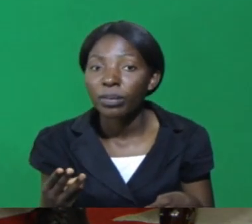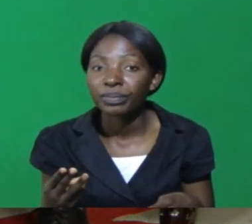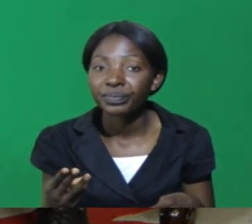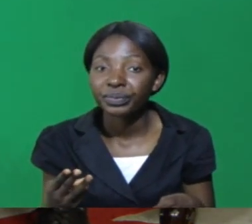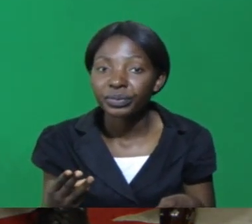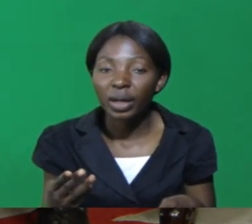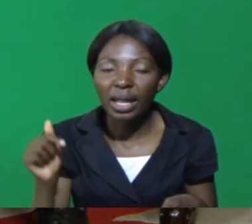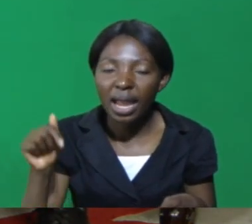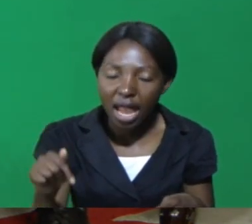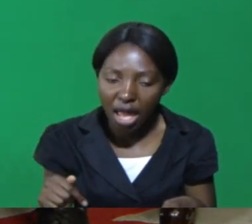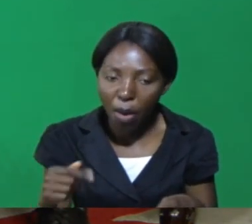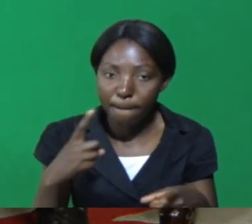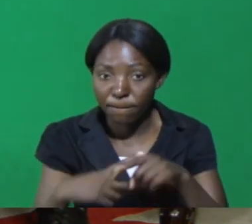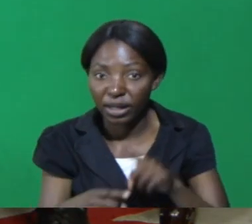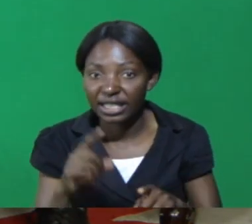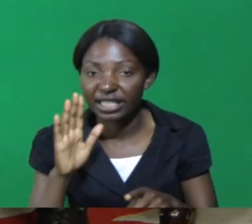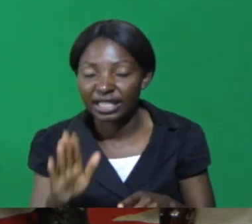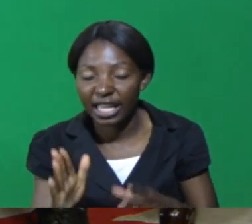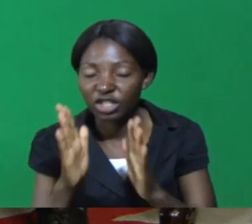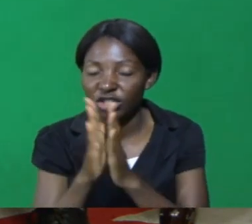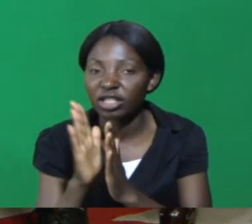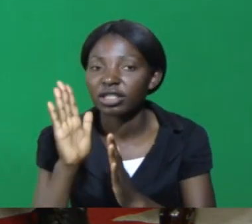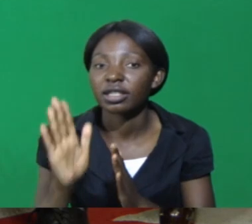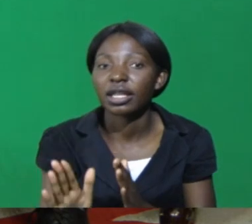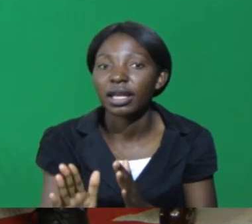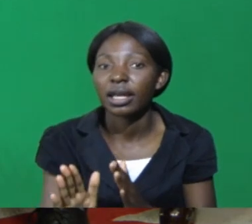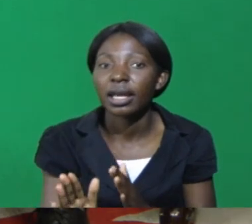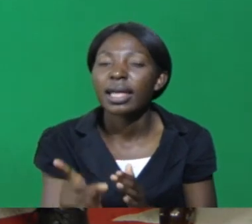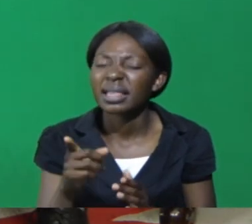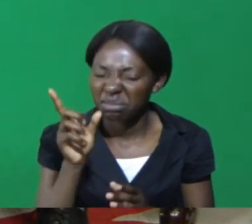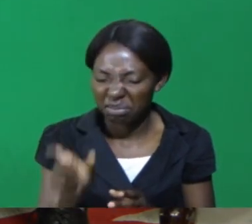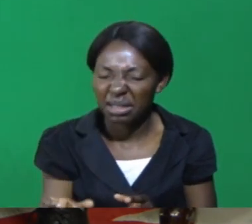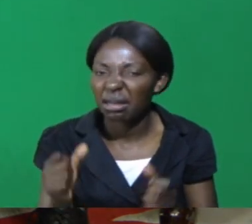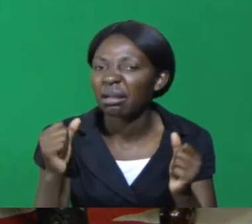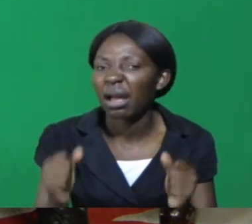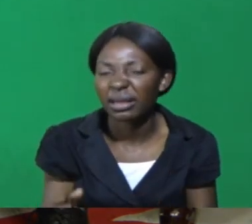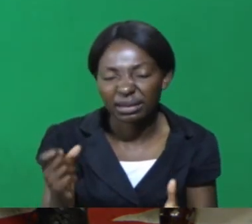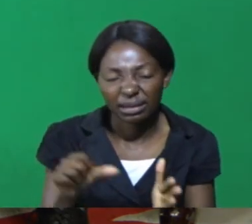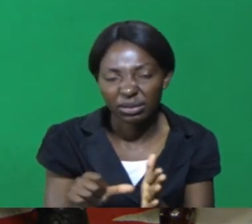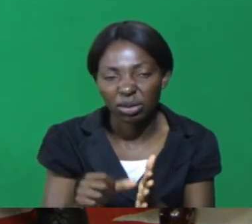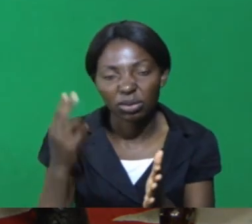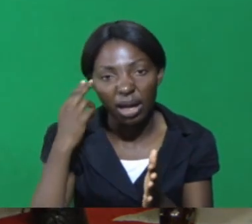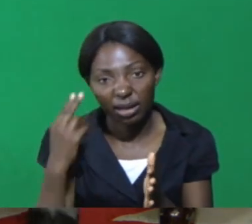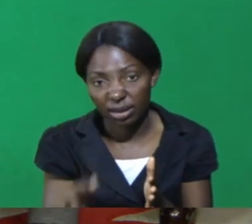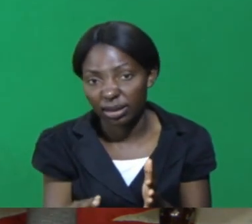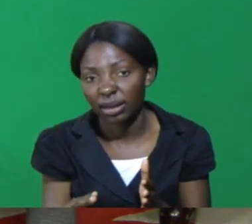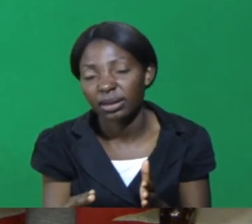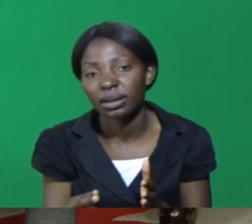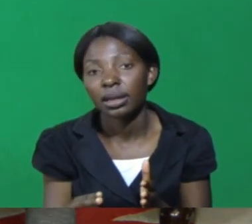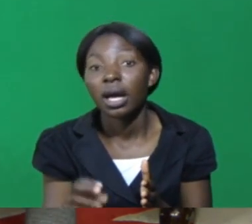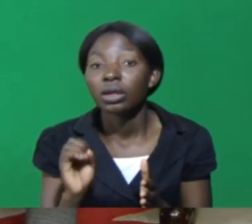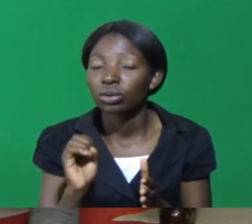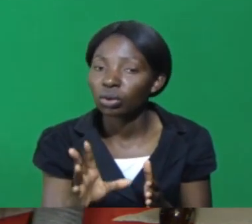kuita zvematongerwo enyika oti kuchechi. Saka munhu akadara ari trick unogona kukaruka wabatwa mutrepi dzake. Saka